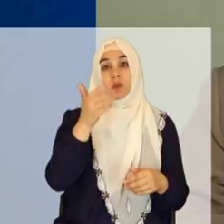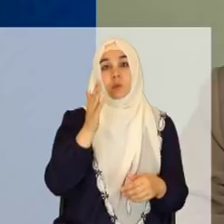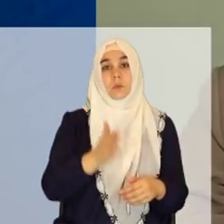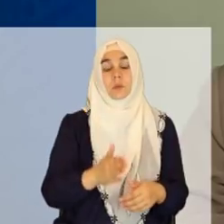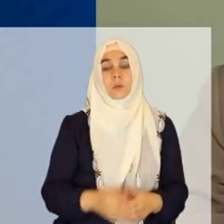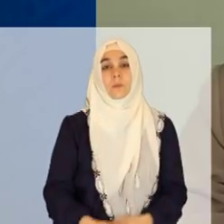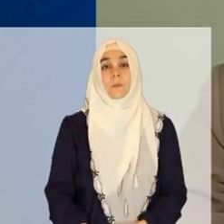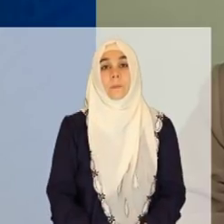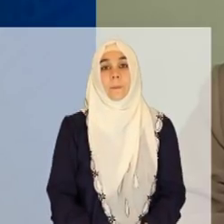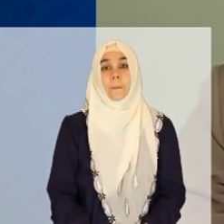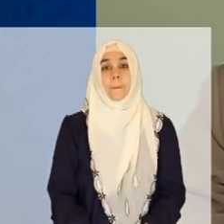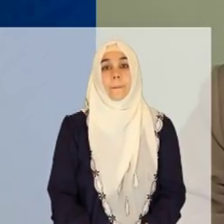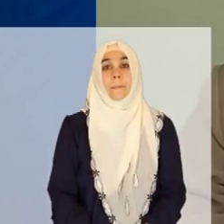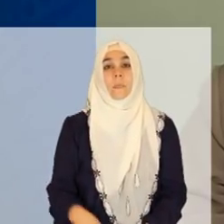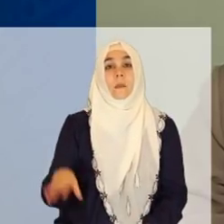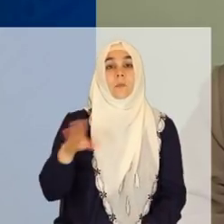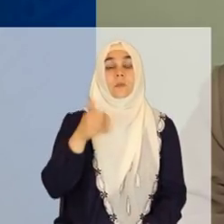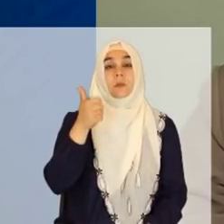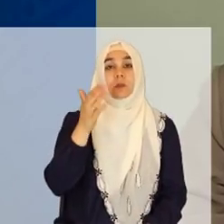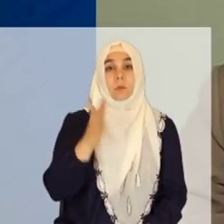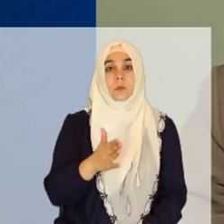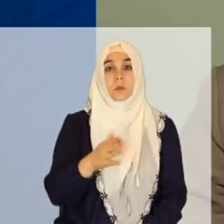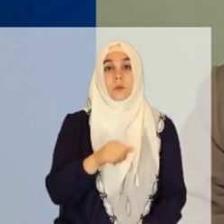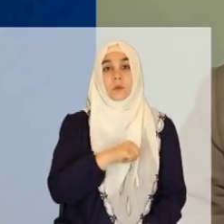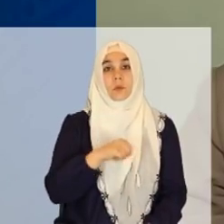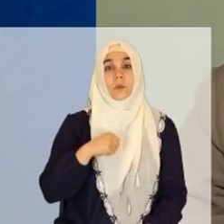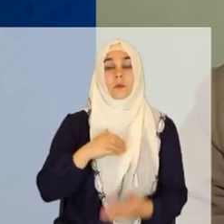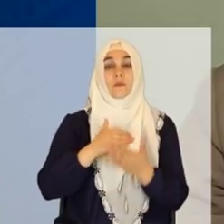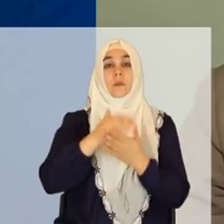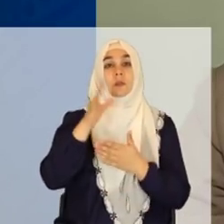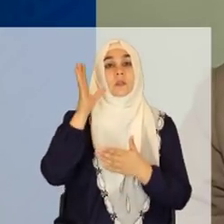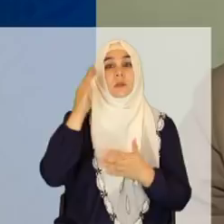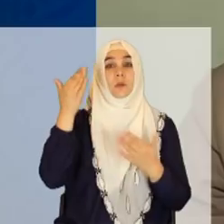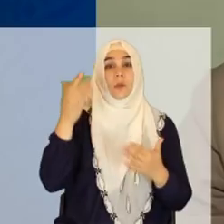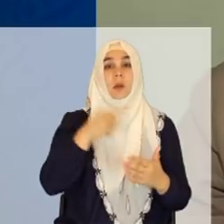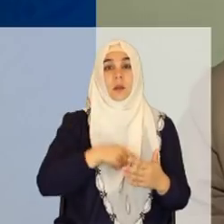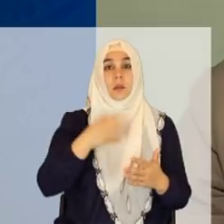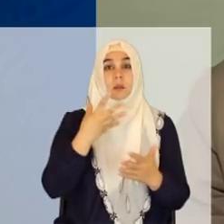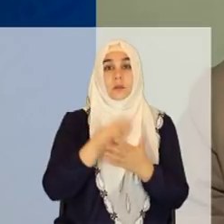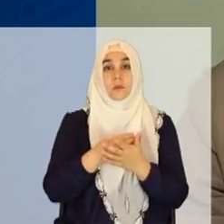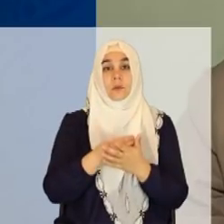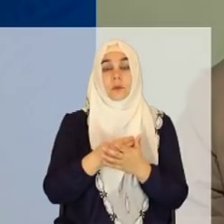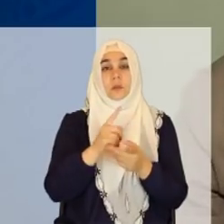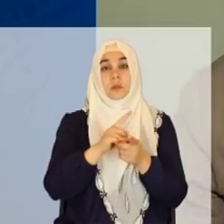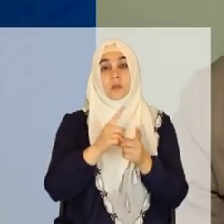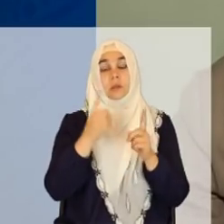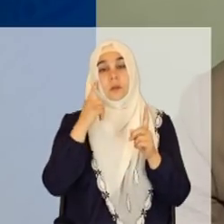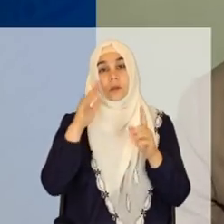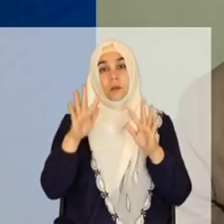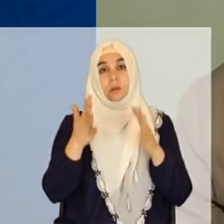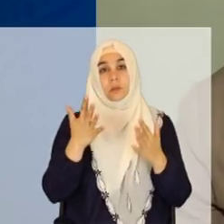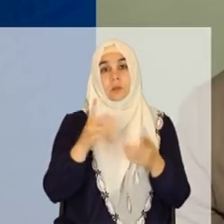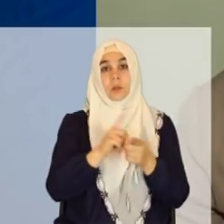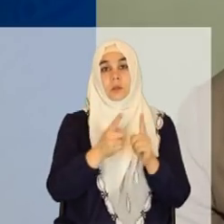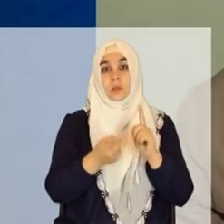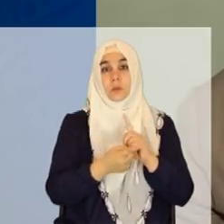ketadi. Hammasi yaxshi bo'lib ketadi. O'sha yuksak islomiy axloqlar, savob